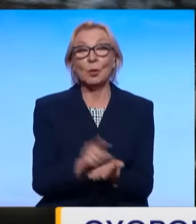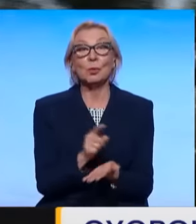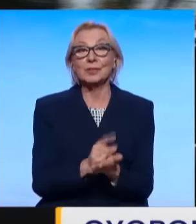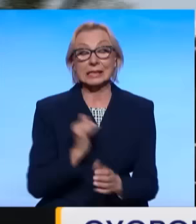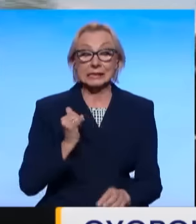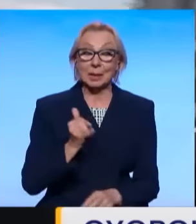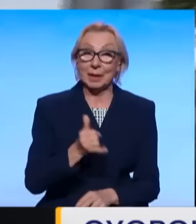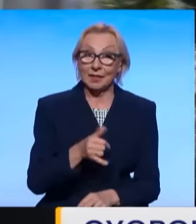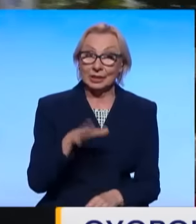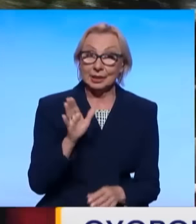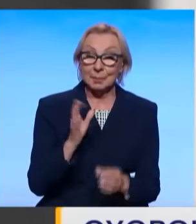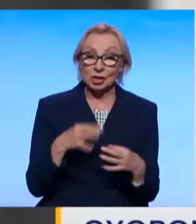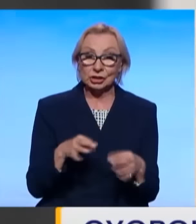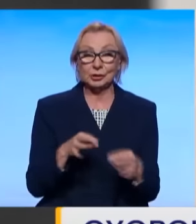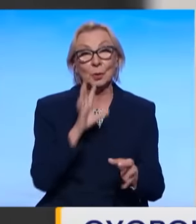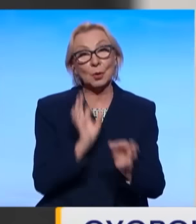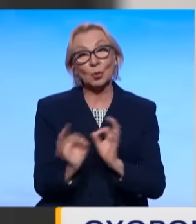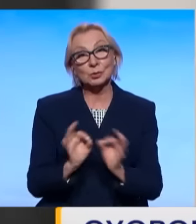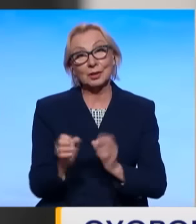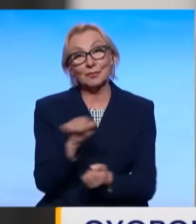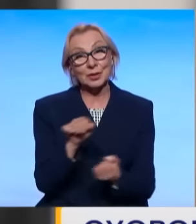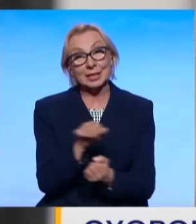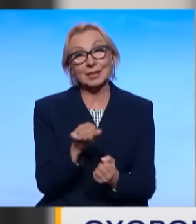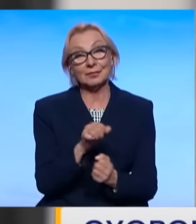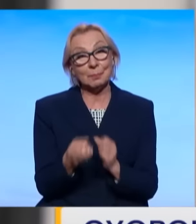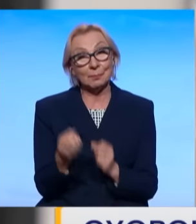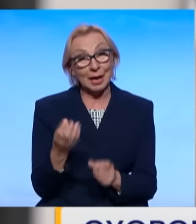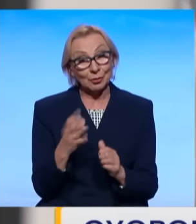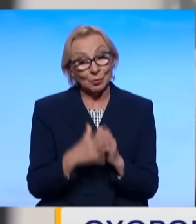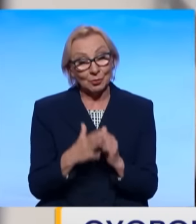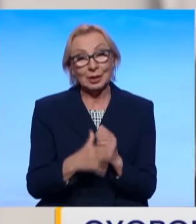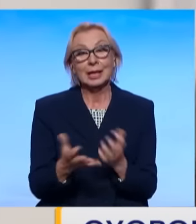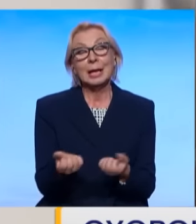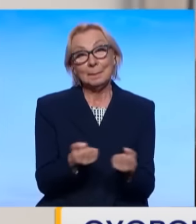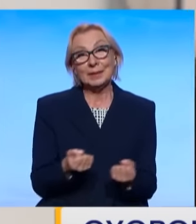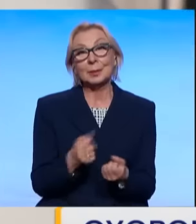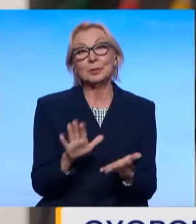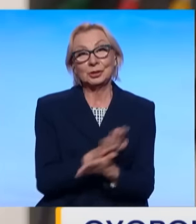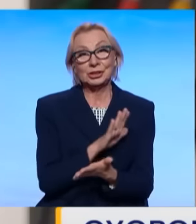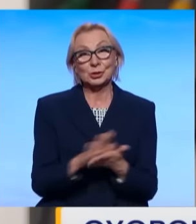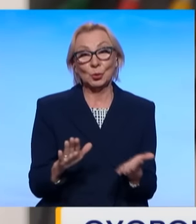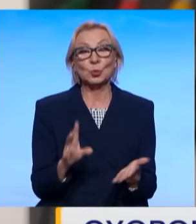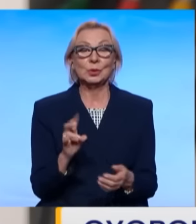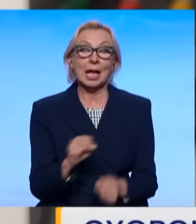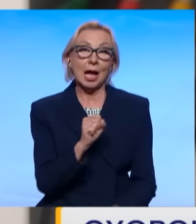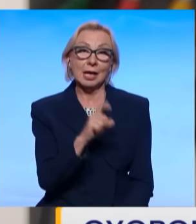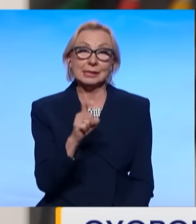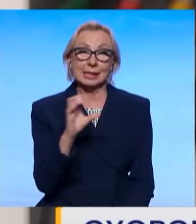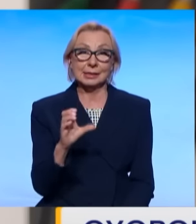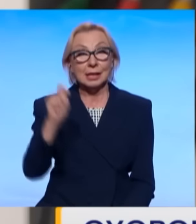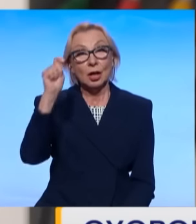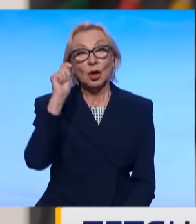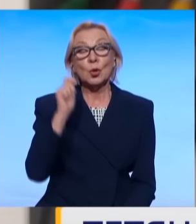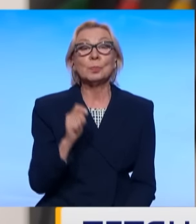входить заправити машину, проконсультувати водіїв щодо пального і підтримувати чистоту на АЗС. Хлопці, чоловіки,